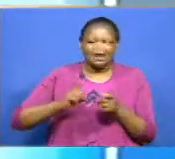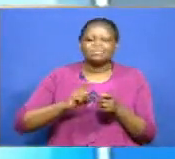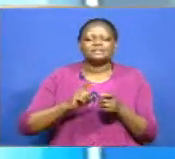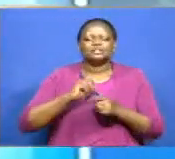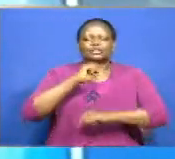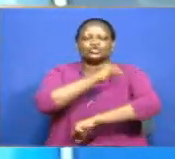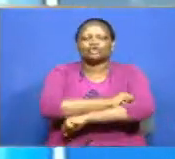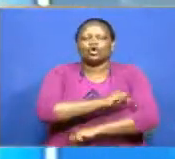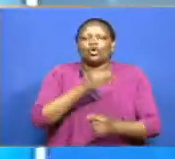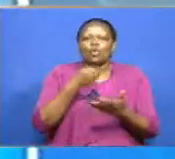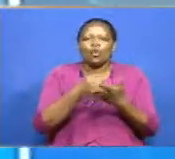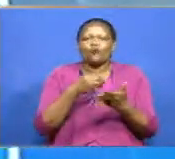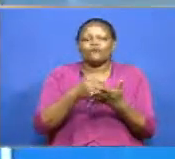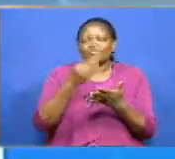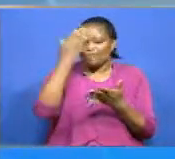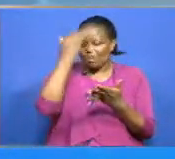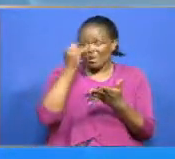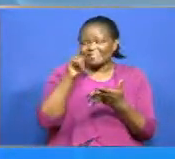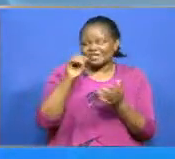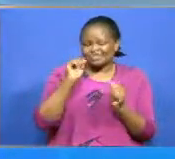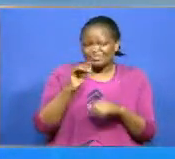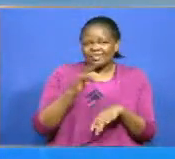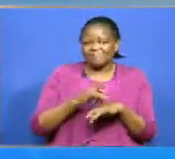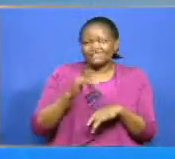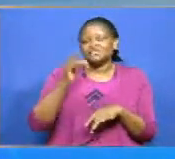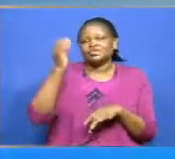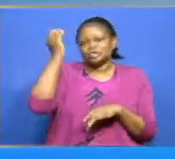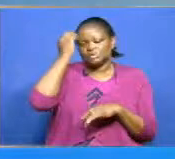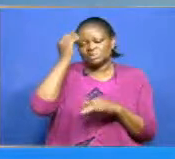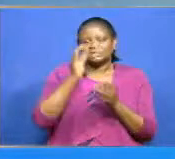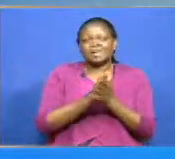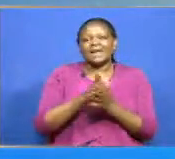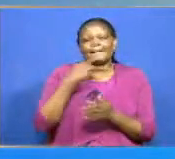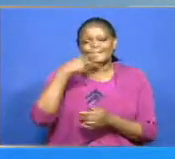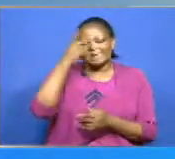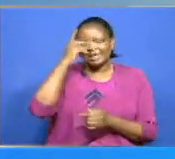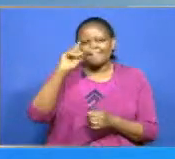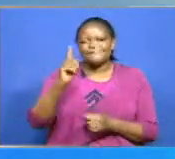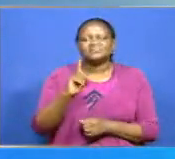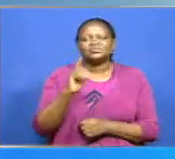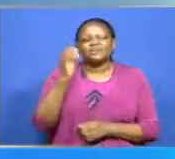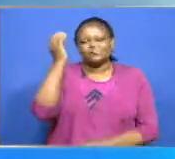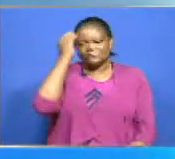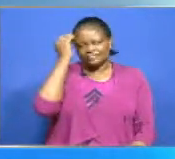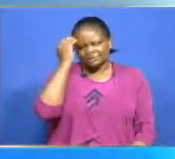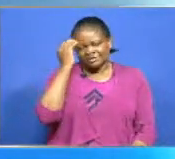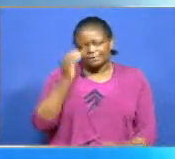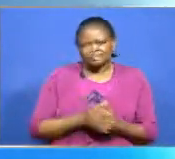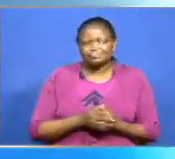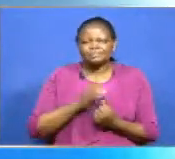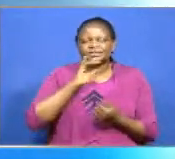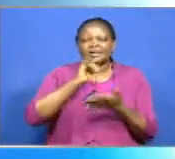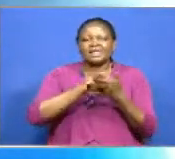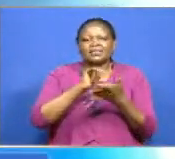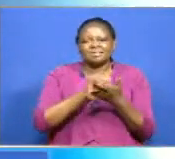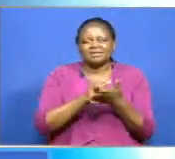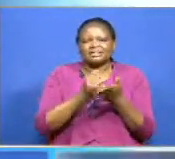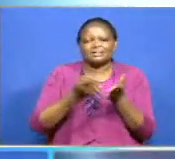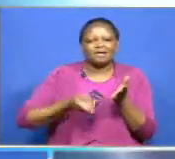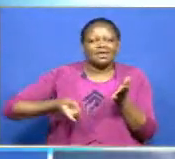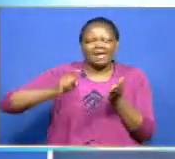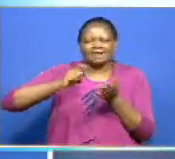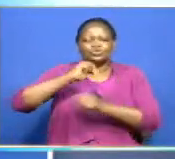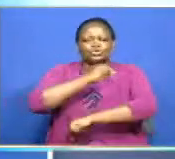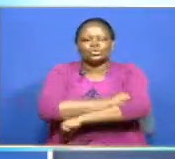hatua hiyo huenda ikatatiza wanafunzi na wazazi. Waziri wa elimu Profesa George Magoha anasema kwamba kuongezwa kwa karo